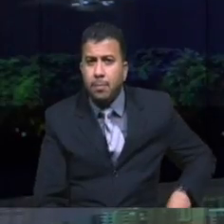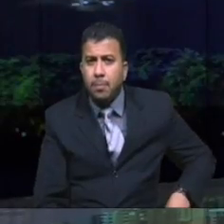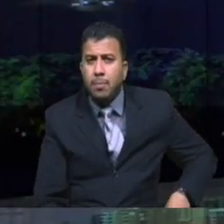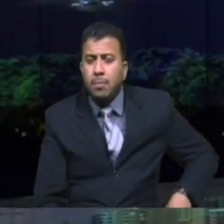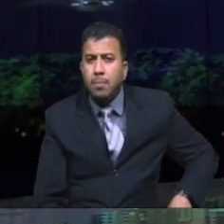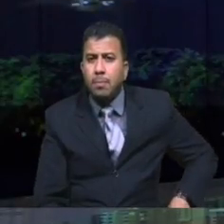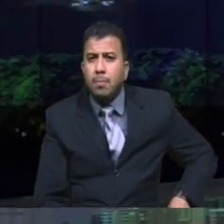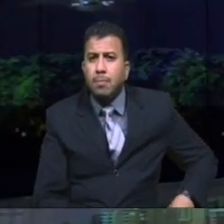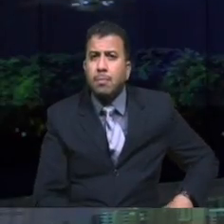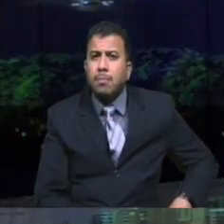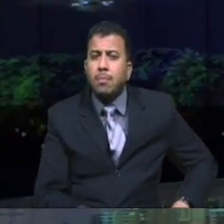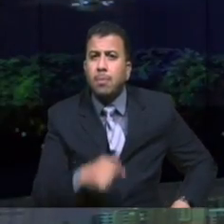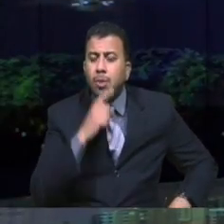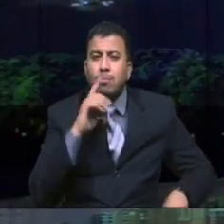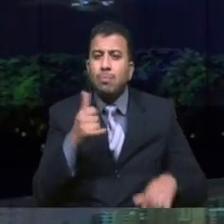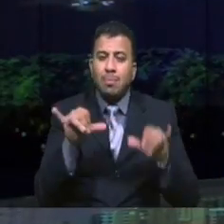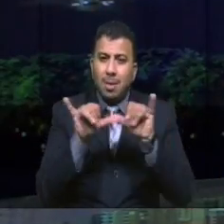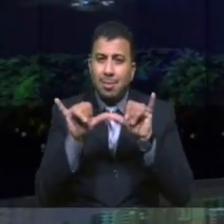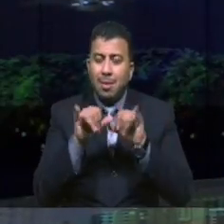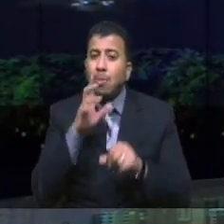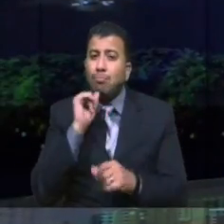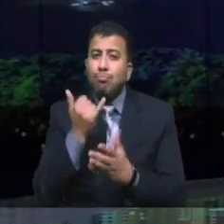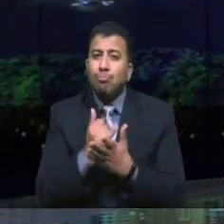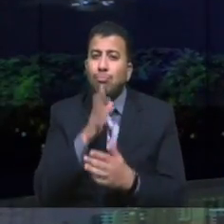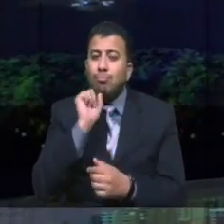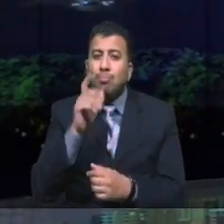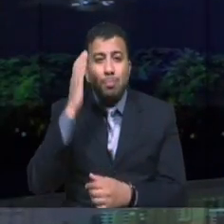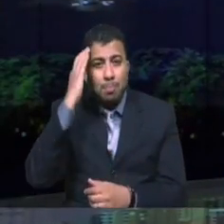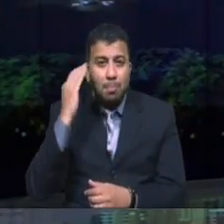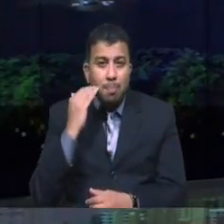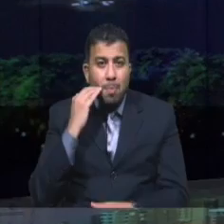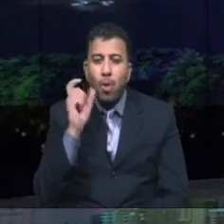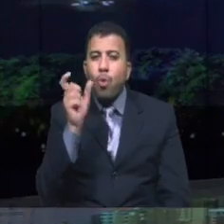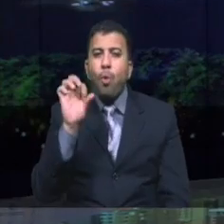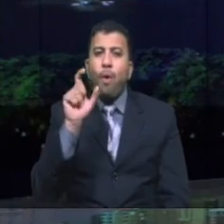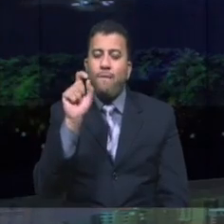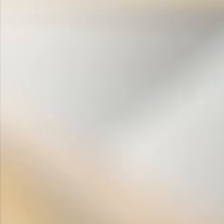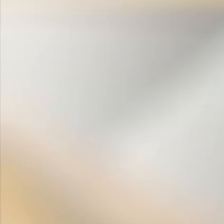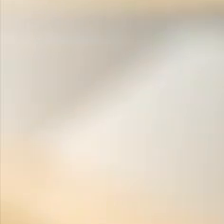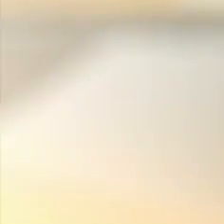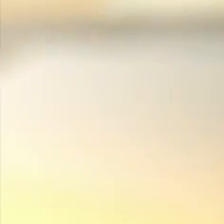ونصل معكم إلى فقرة التواصل الاجتماعي التي تنقلها الزميلة نوف البرشدي.